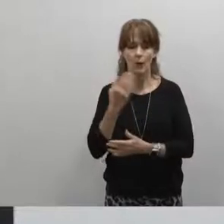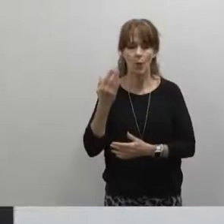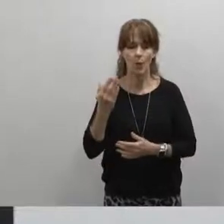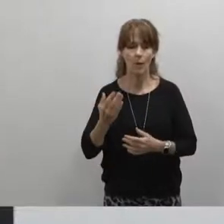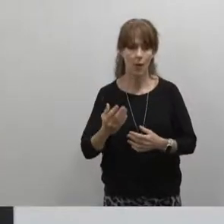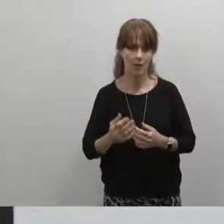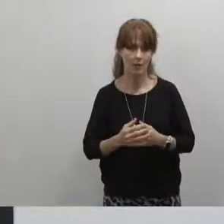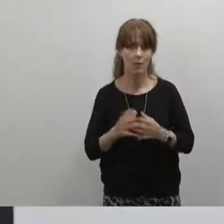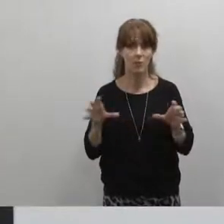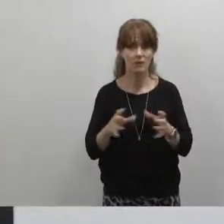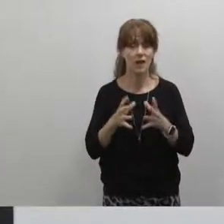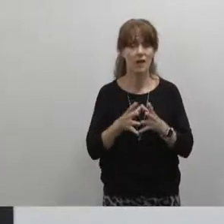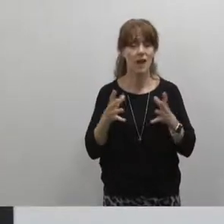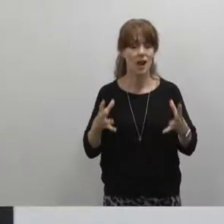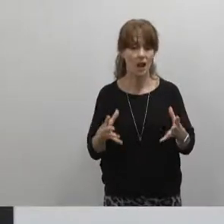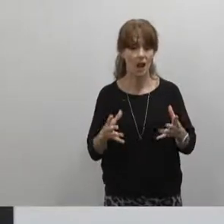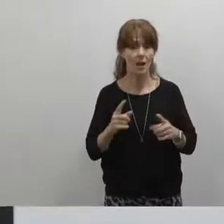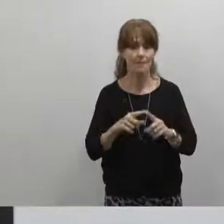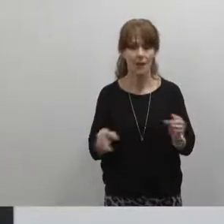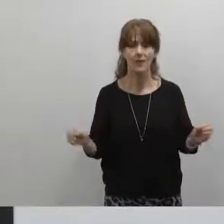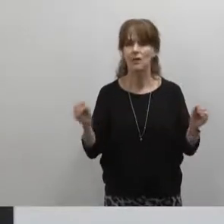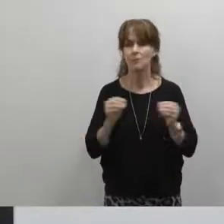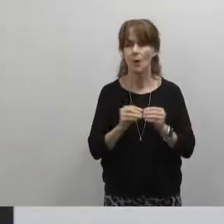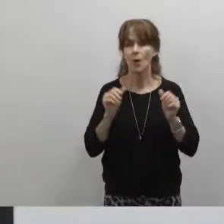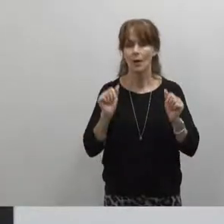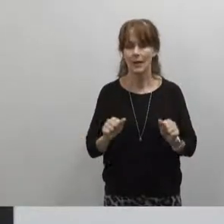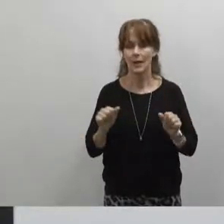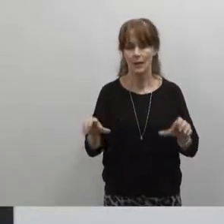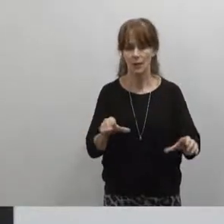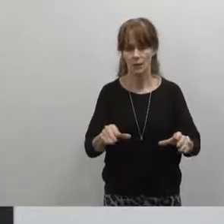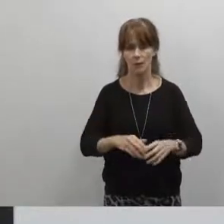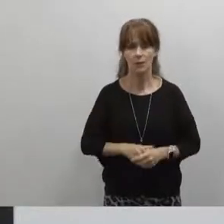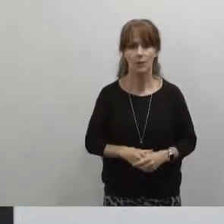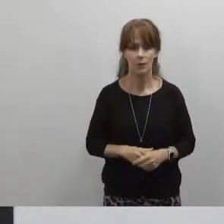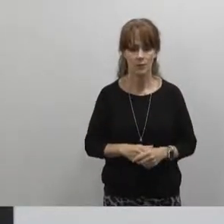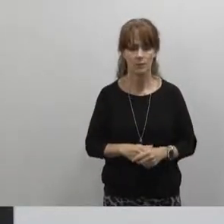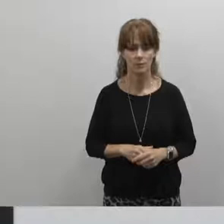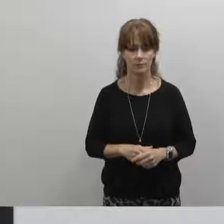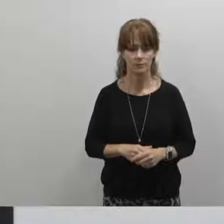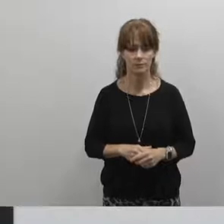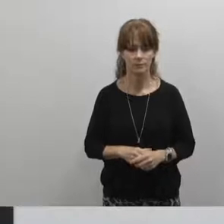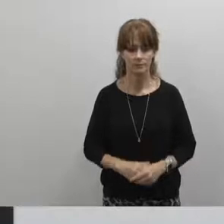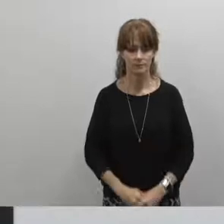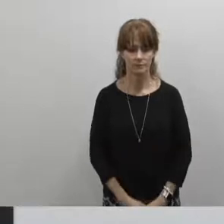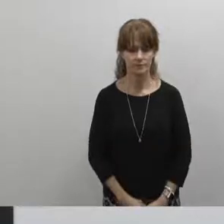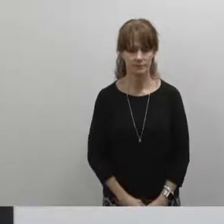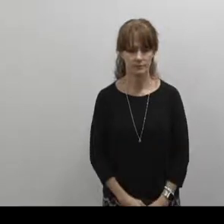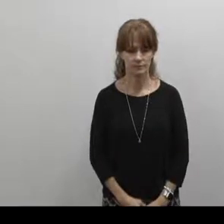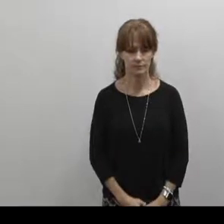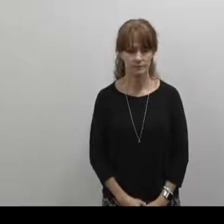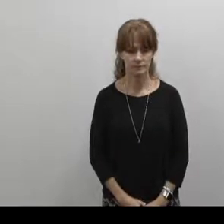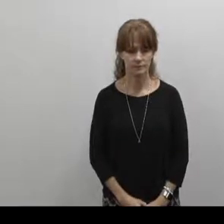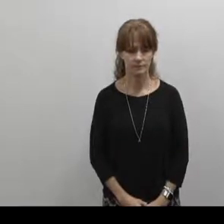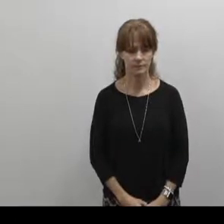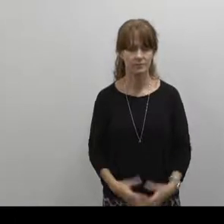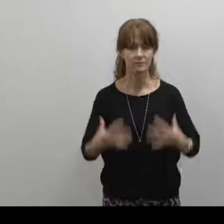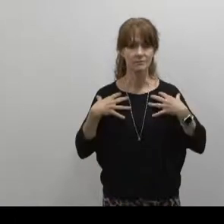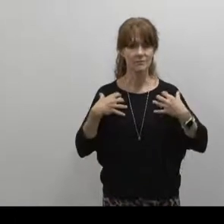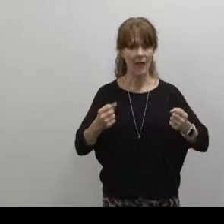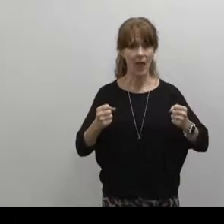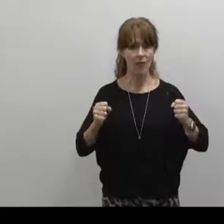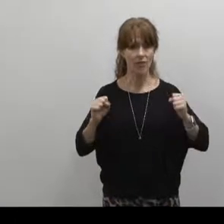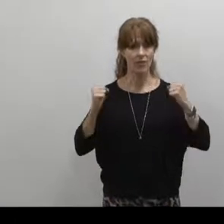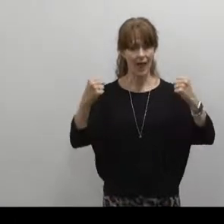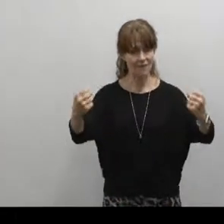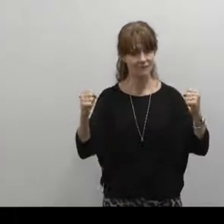khẳng mộc dừng dừng miếng này chả này thà này đập bản district same say nâng miếng miếng dưỡng